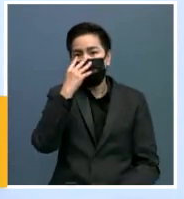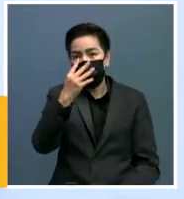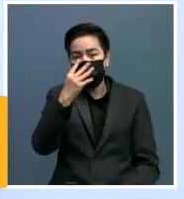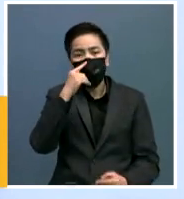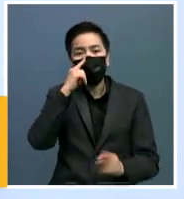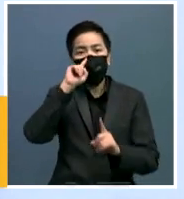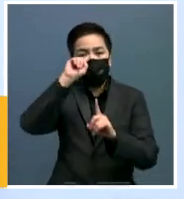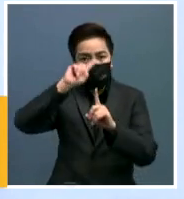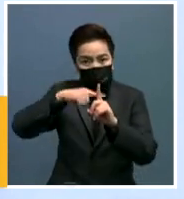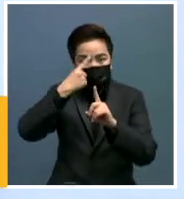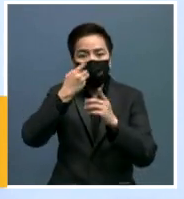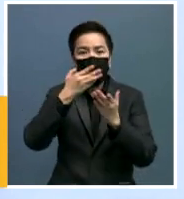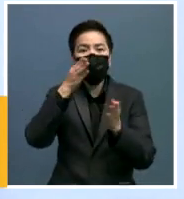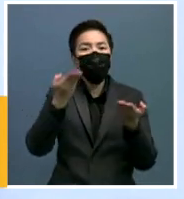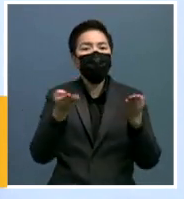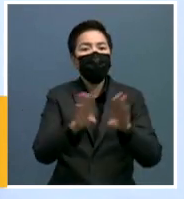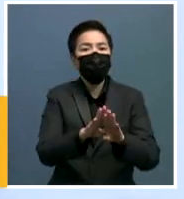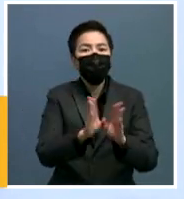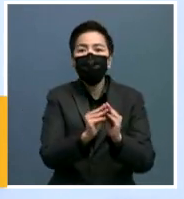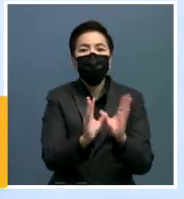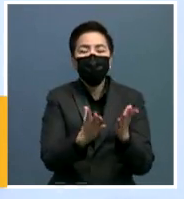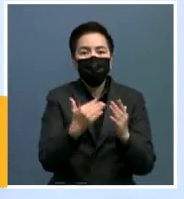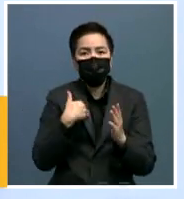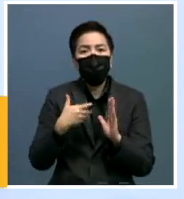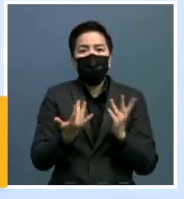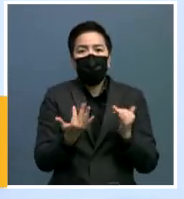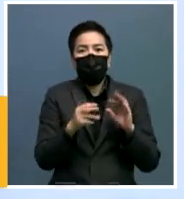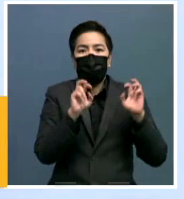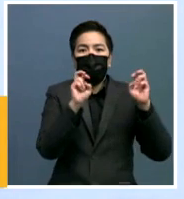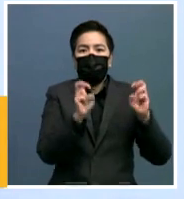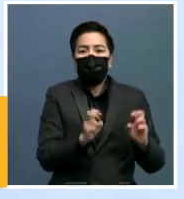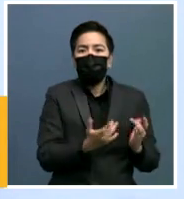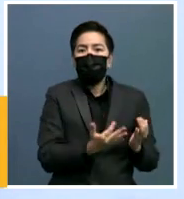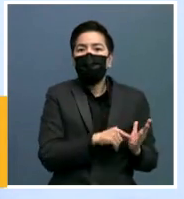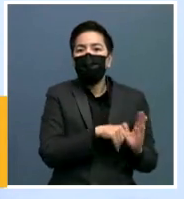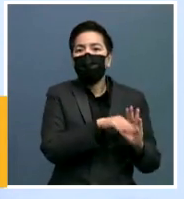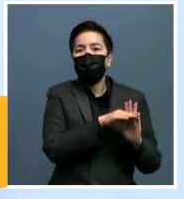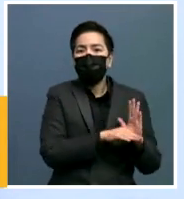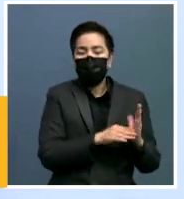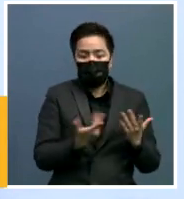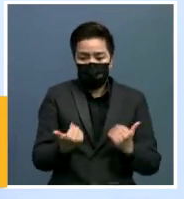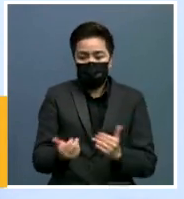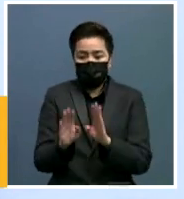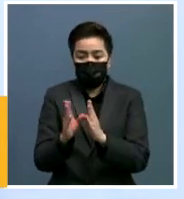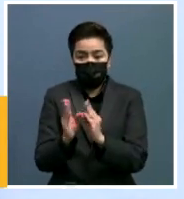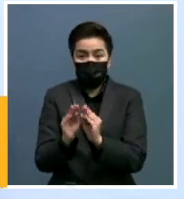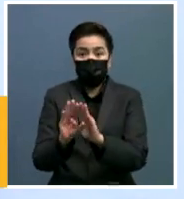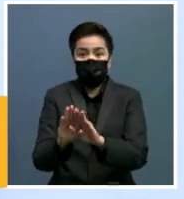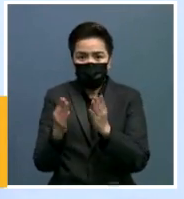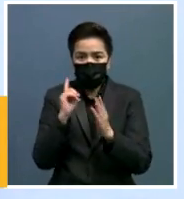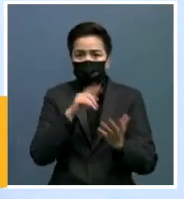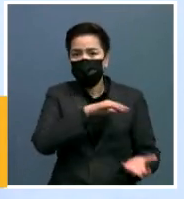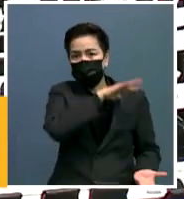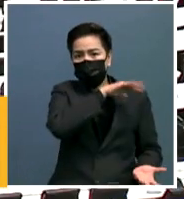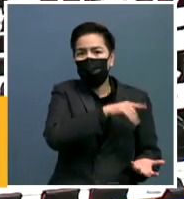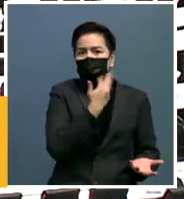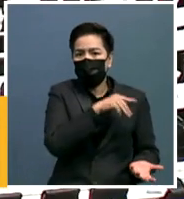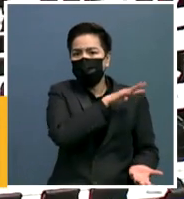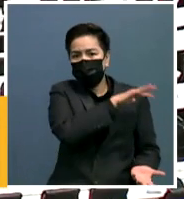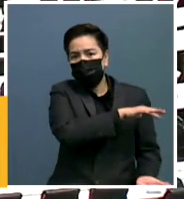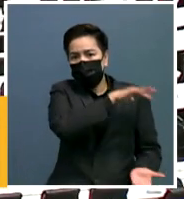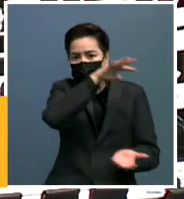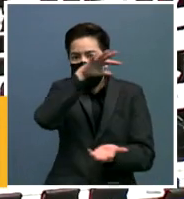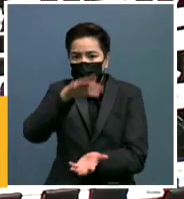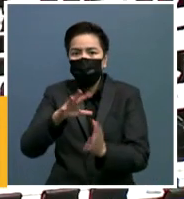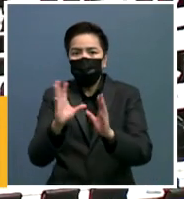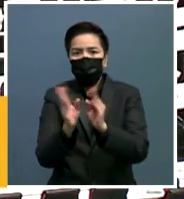เดือนทำให้มีวาระการประชุมที่ค้างอยู่จำนวนหนึ่งนะครับโดยสมัยประชุมที่จะถึงนี้จำเป็นต้องเร่งพิจารณาเรื่องที่ค้าง